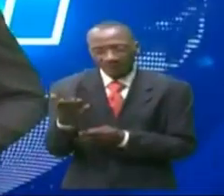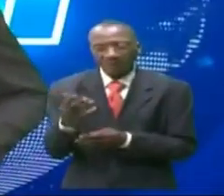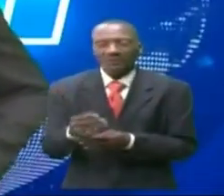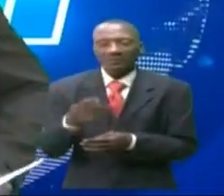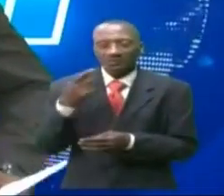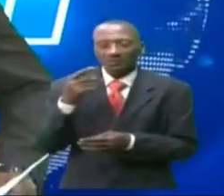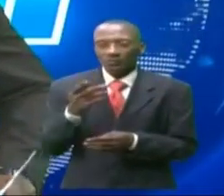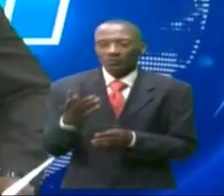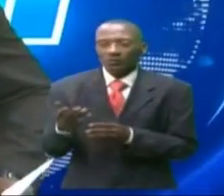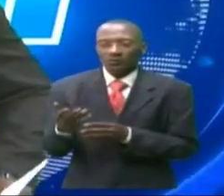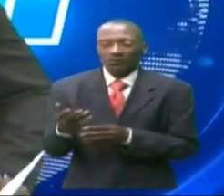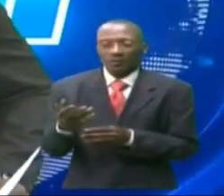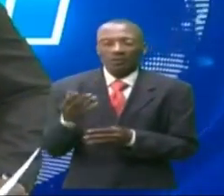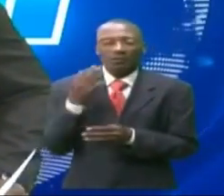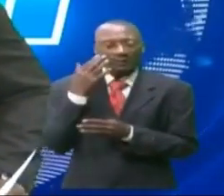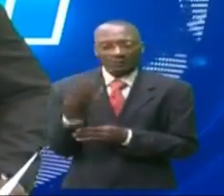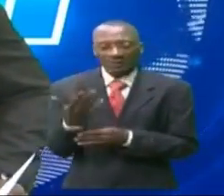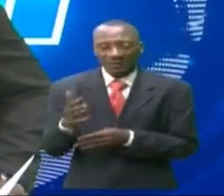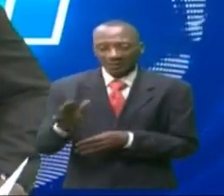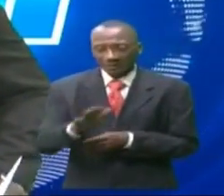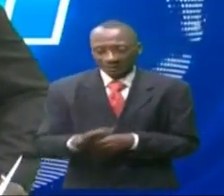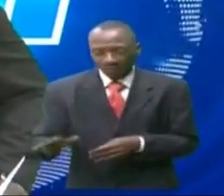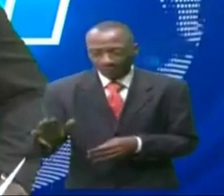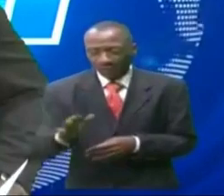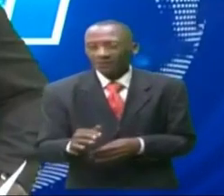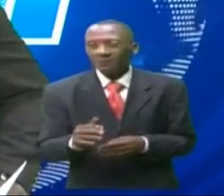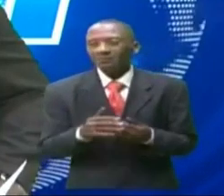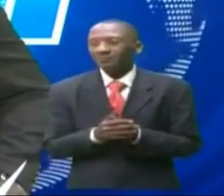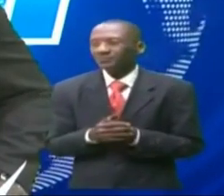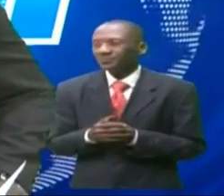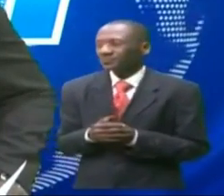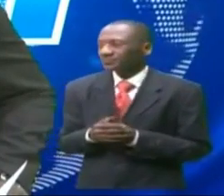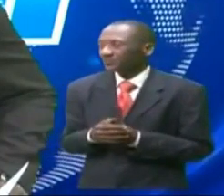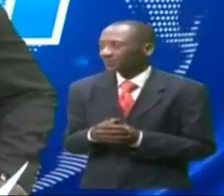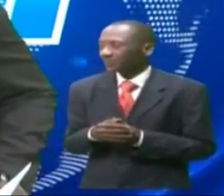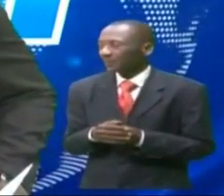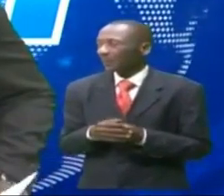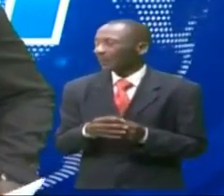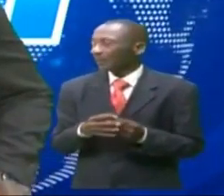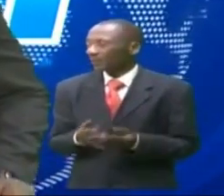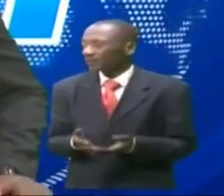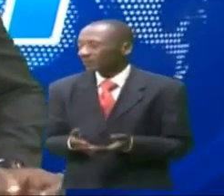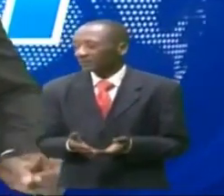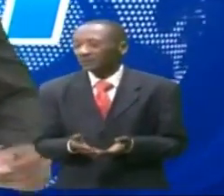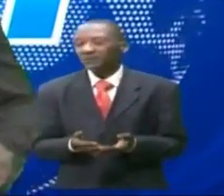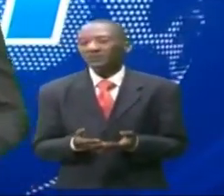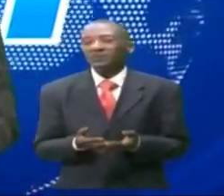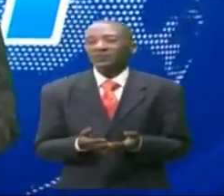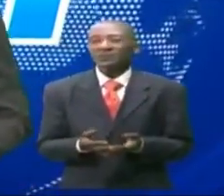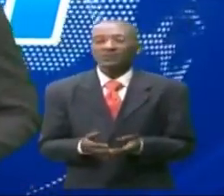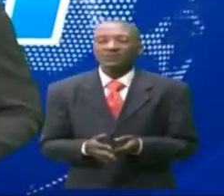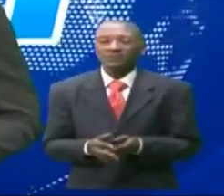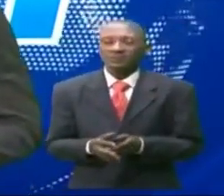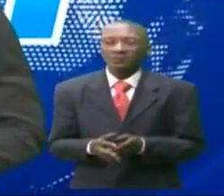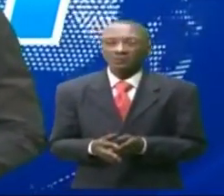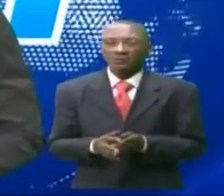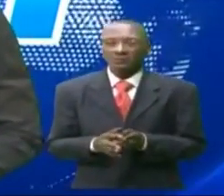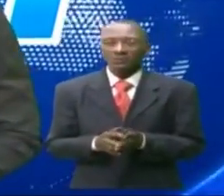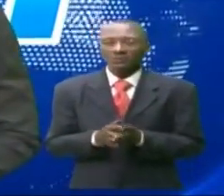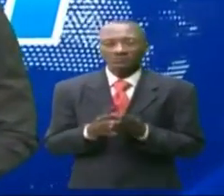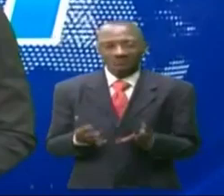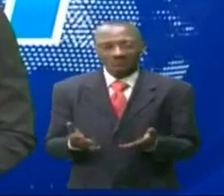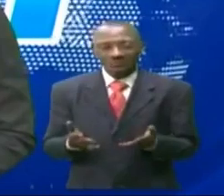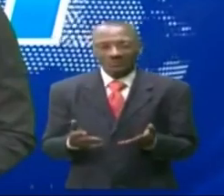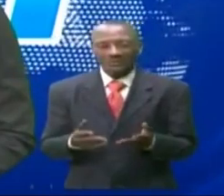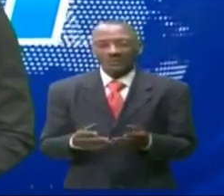Tout à fait autre chose, l'état actuel du stade municipal de Delvaux préoccupe le bourgmestre de la commune de Ngaliema qui tient